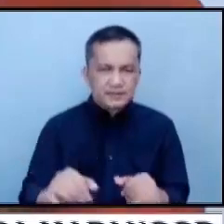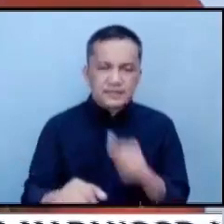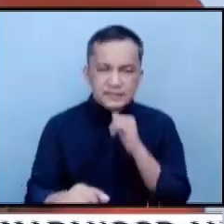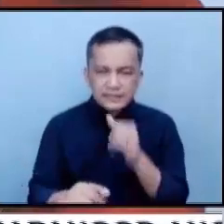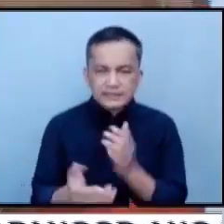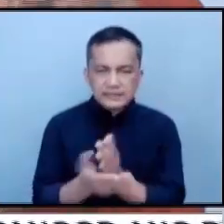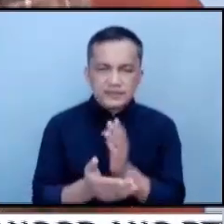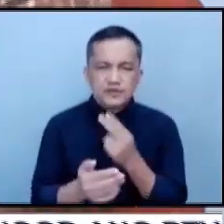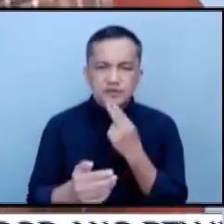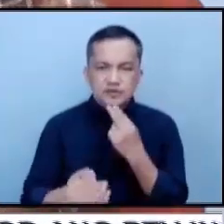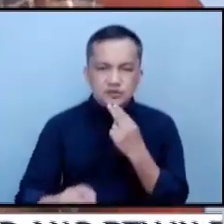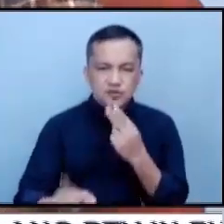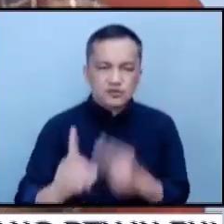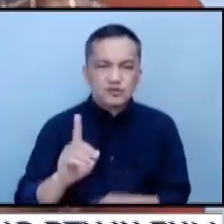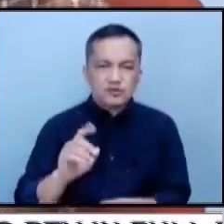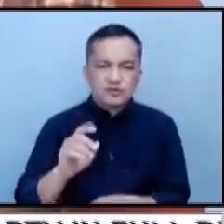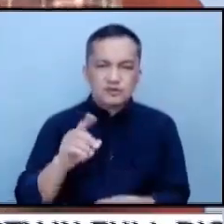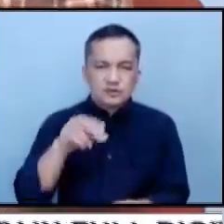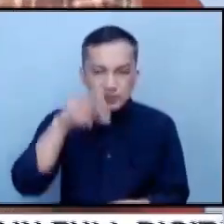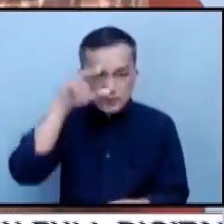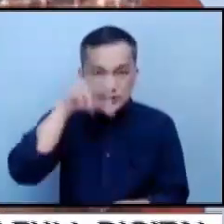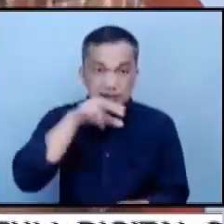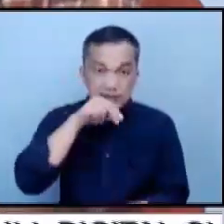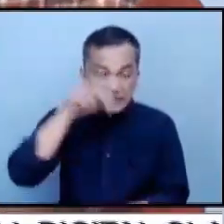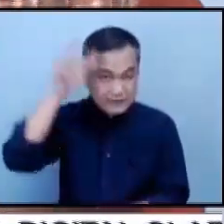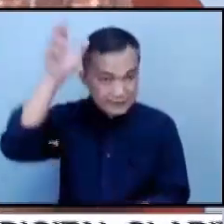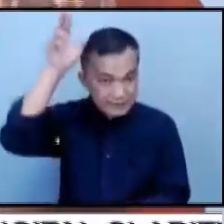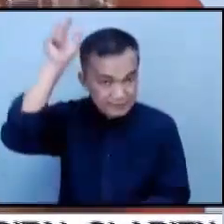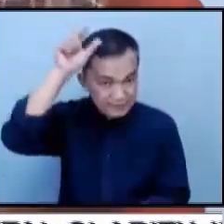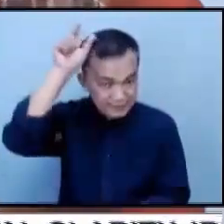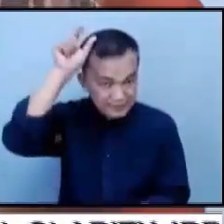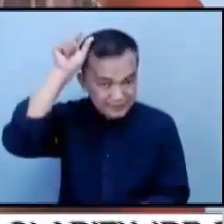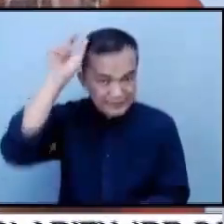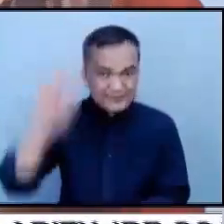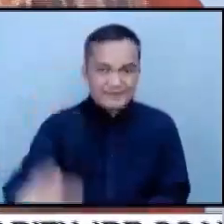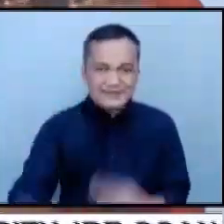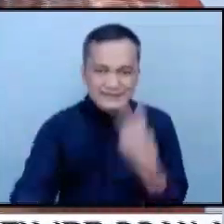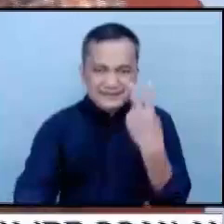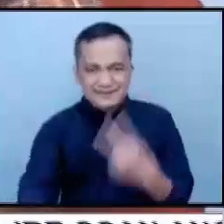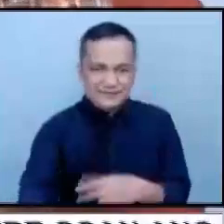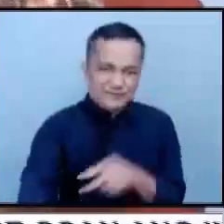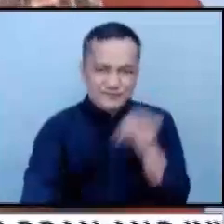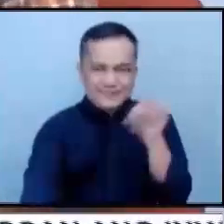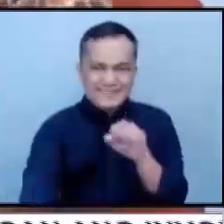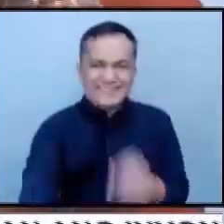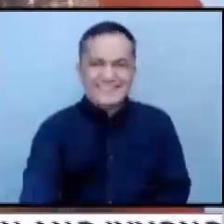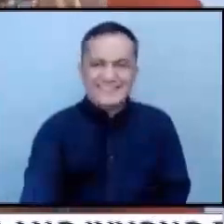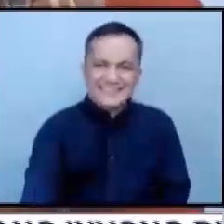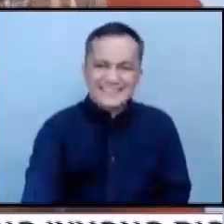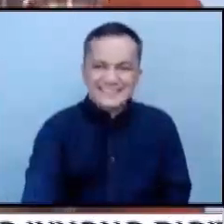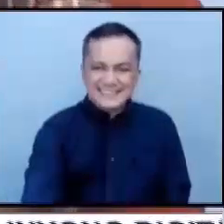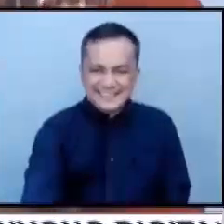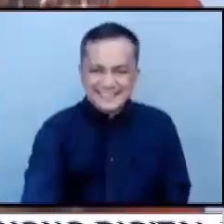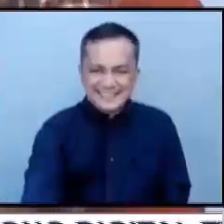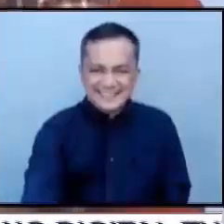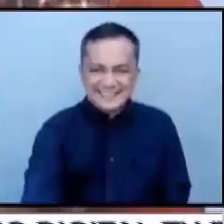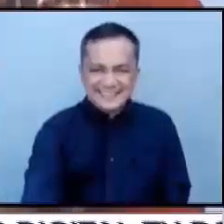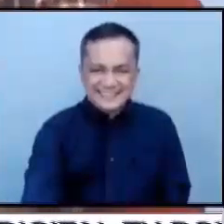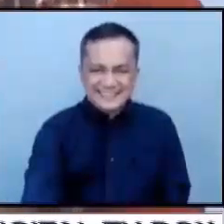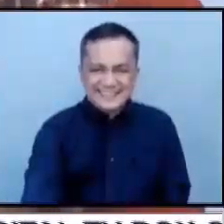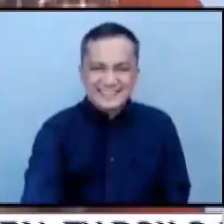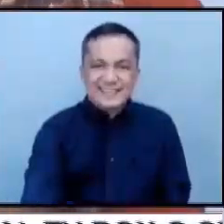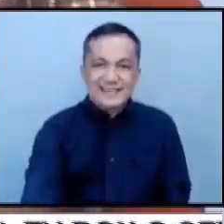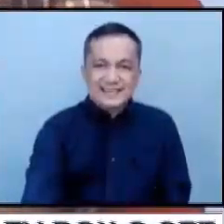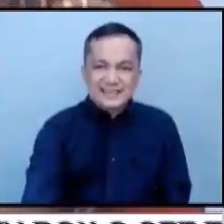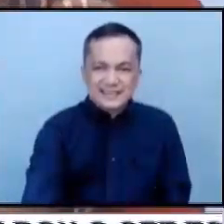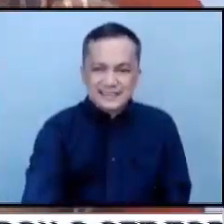na maliliit na gumagalaw sa ulo. Mas cute ka sa duck. Pati yun nga. Paano yung duck face? Ganun. Tuto. Dahil ito rin ay may